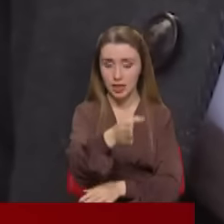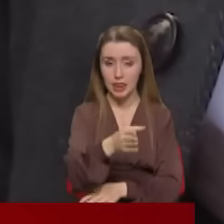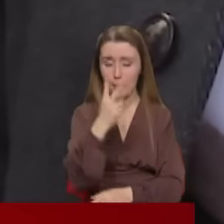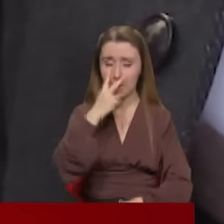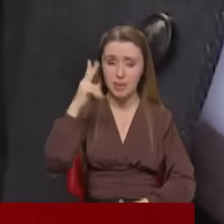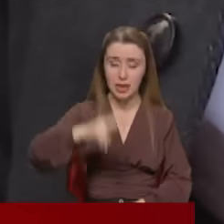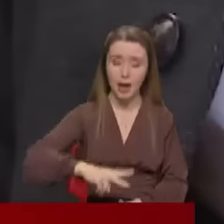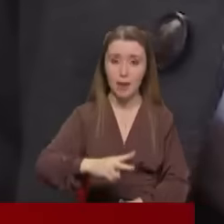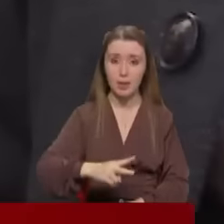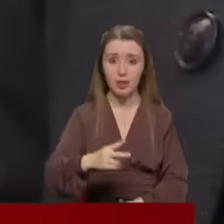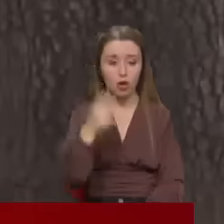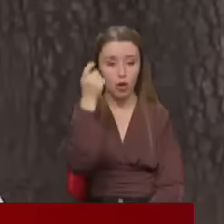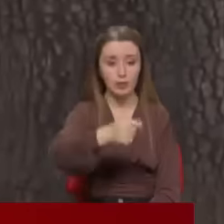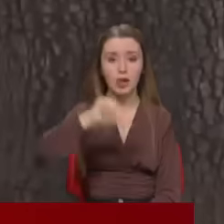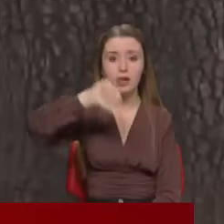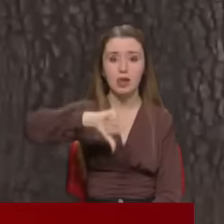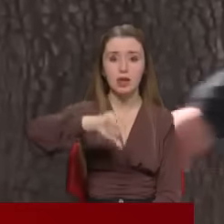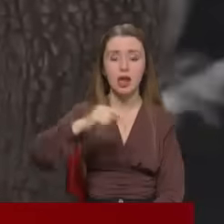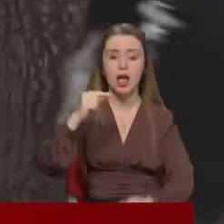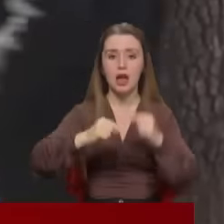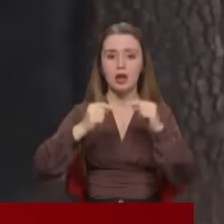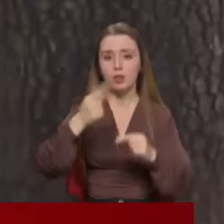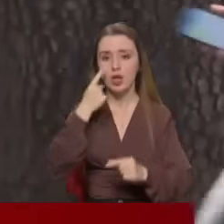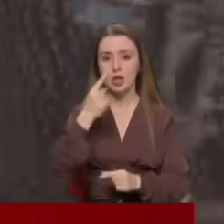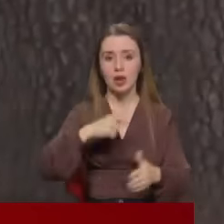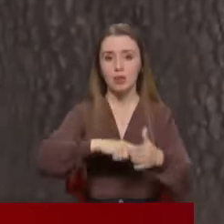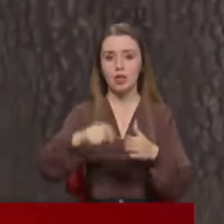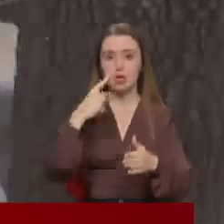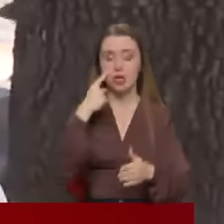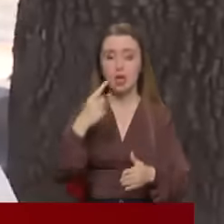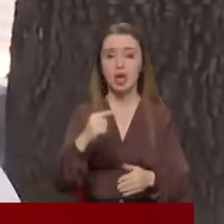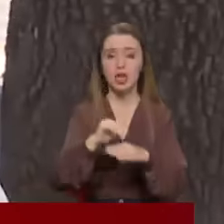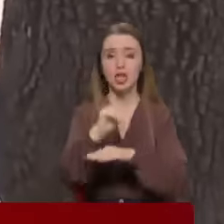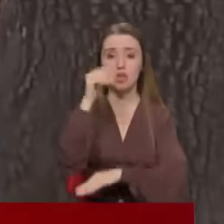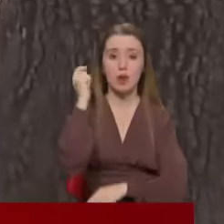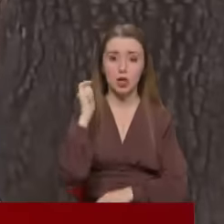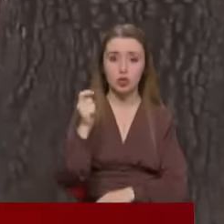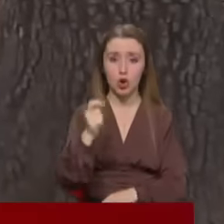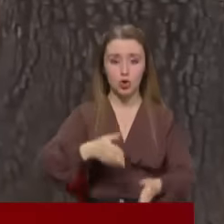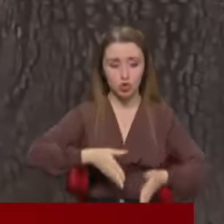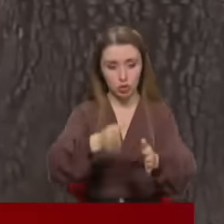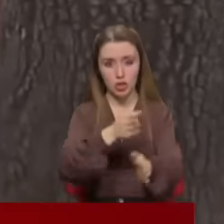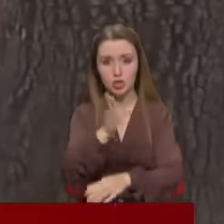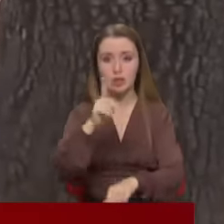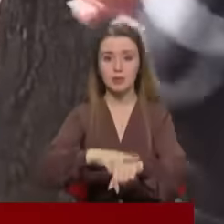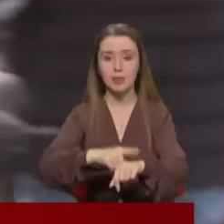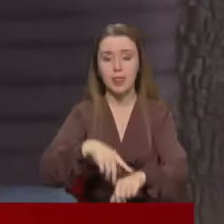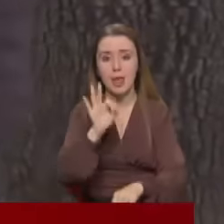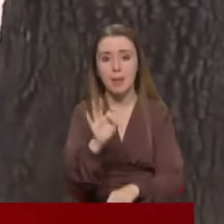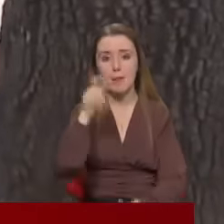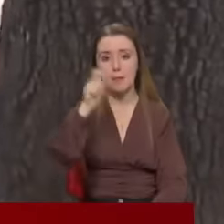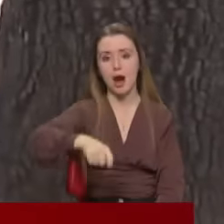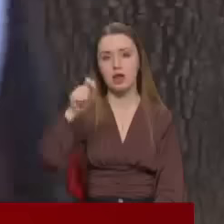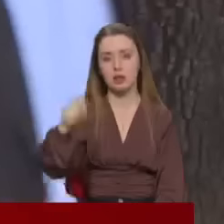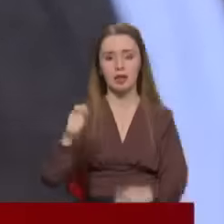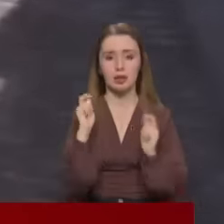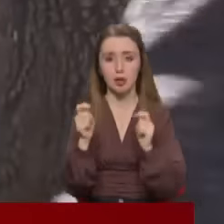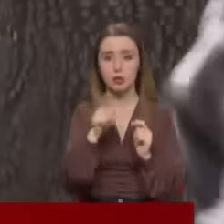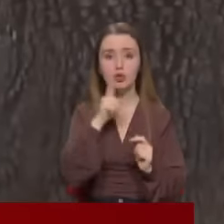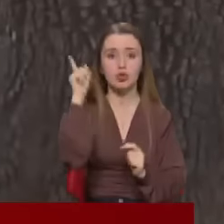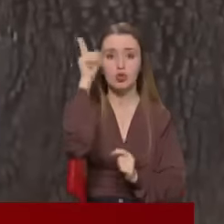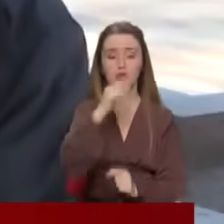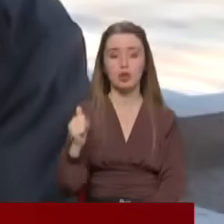ederim kasada kaldım ya. Bu ekonomide maaşına göre yaşamak çok zor. Sokağa çıktığım her şeyden itibaren kredi kartlarını kullanıyorum. Çünkü